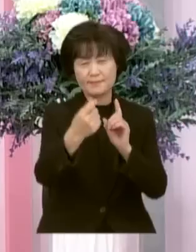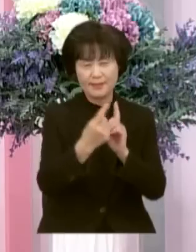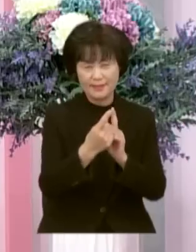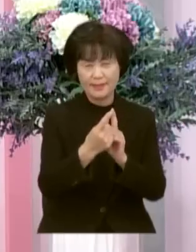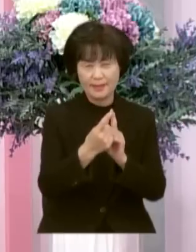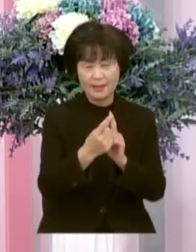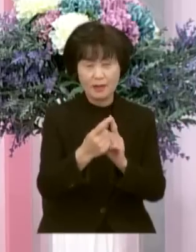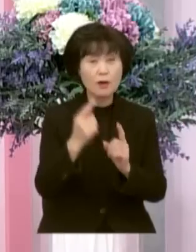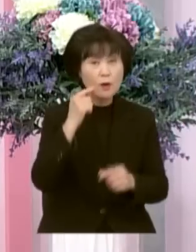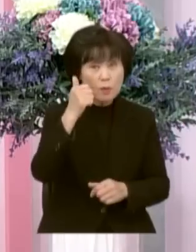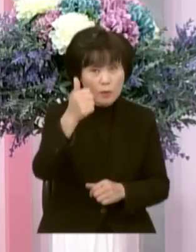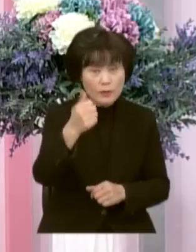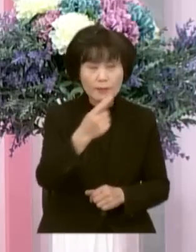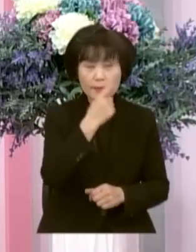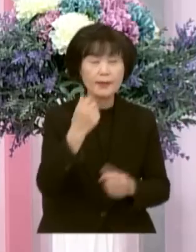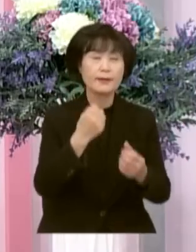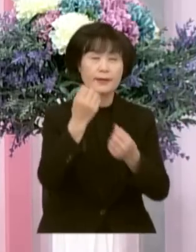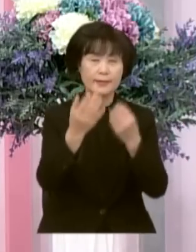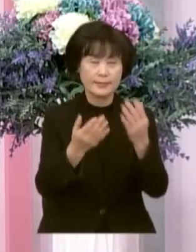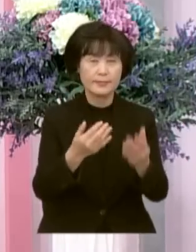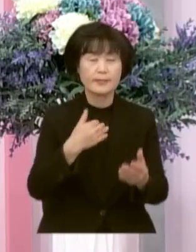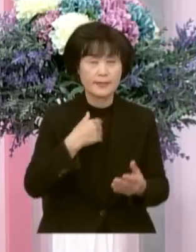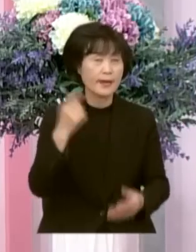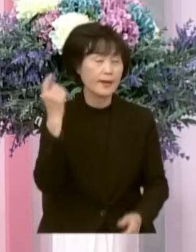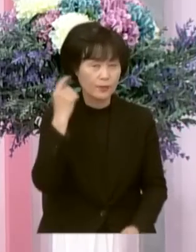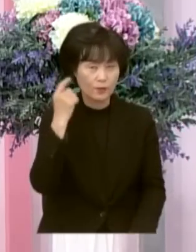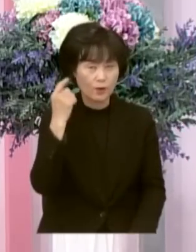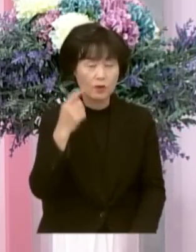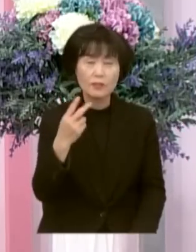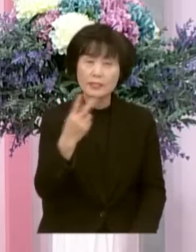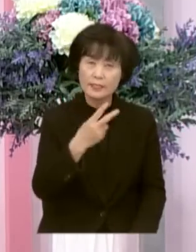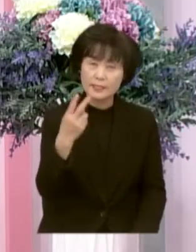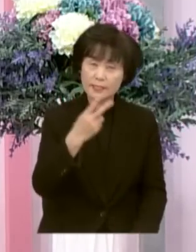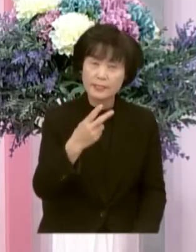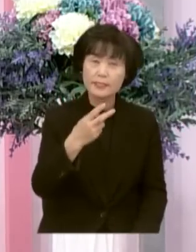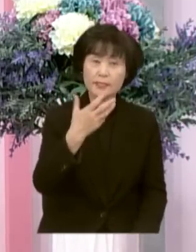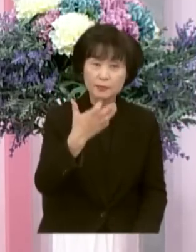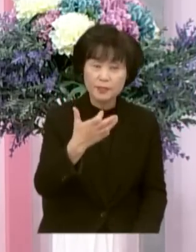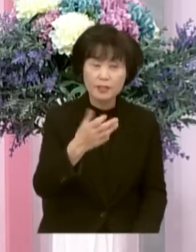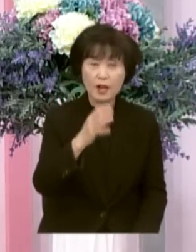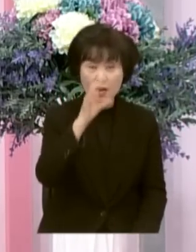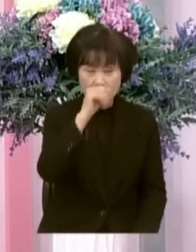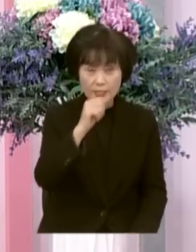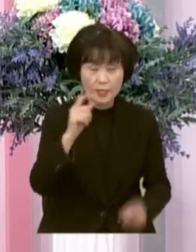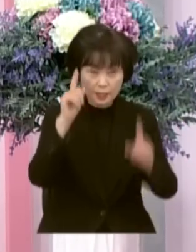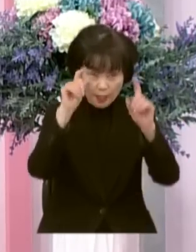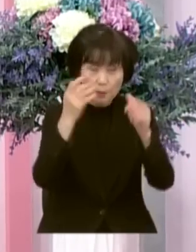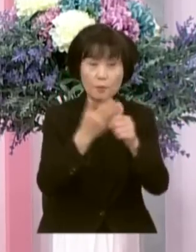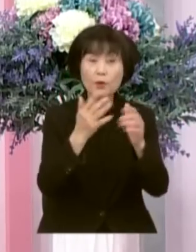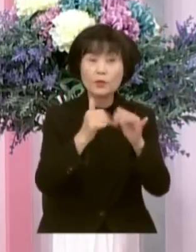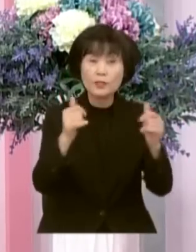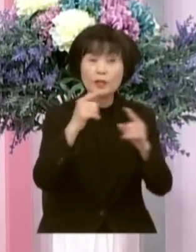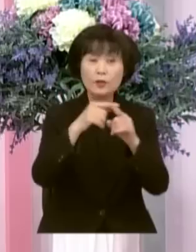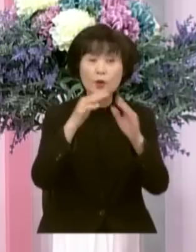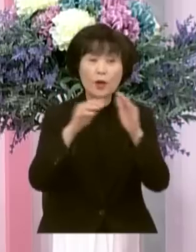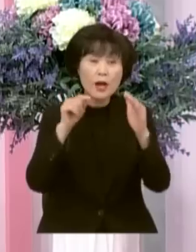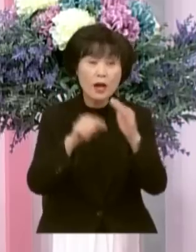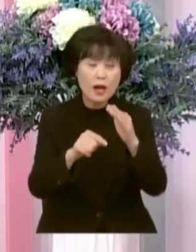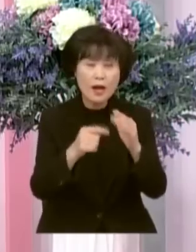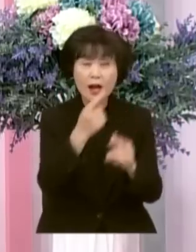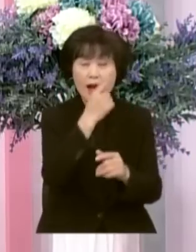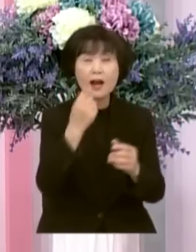그 간증을 듣게 됐어요. 2017년에 그 선한목자교회 가가지고는 이게 간증한 그